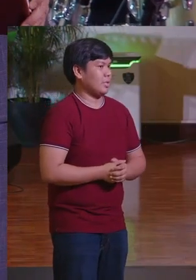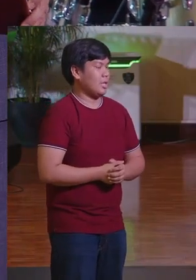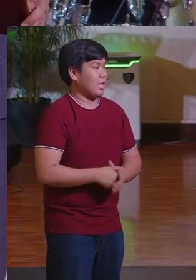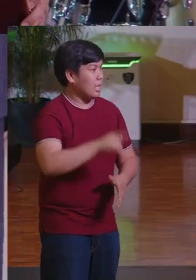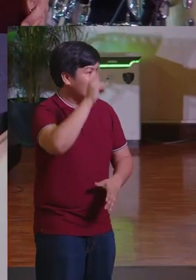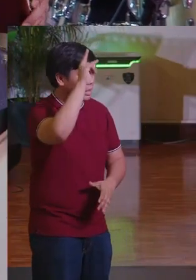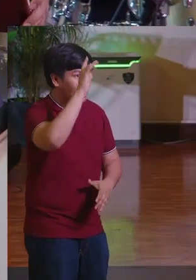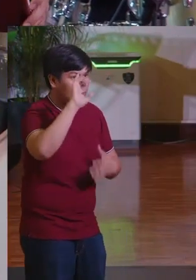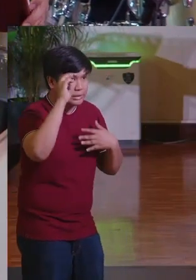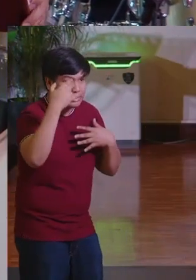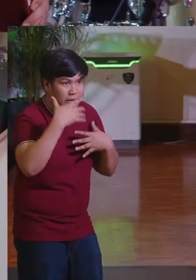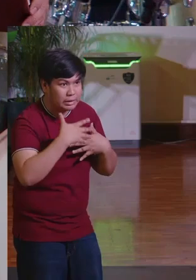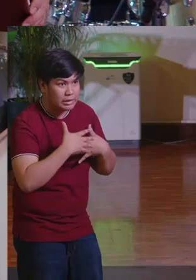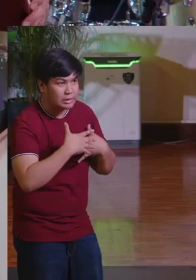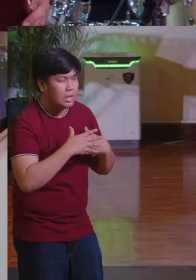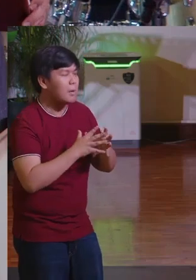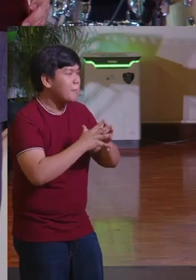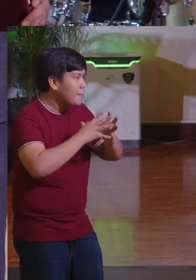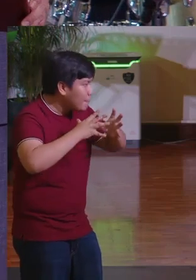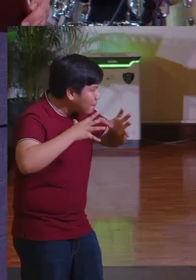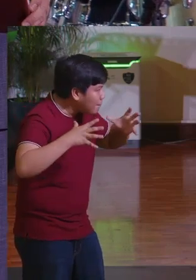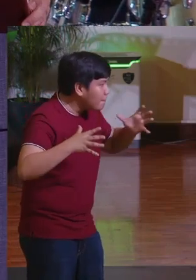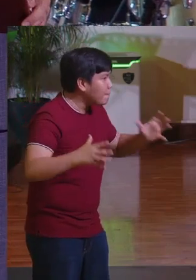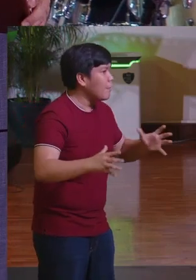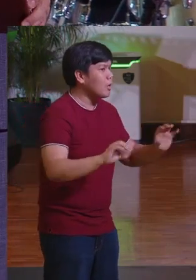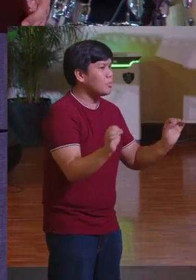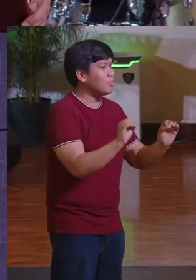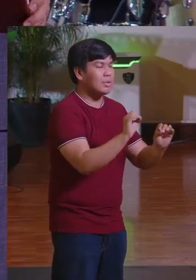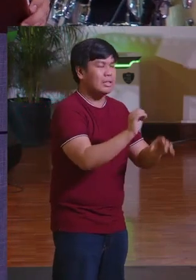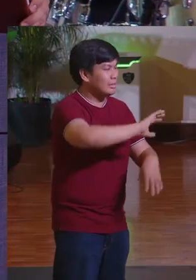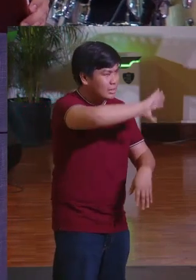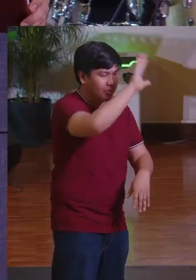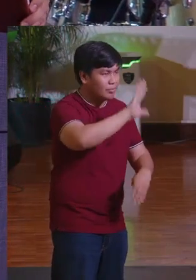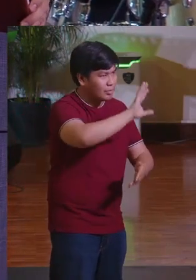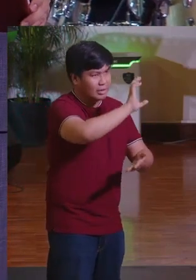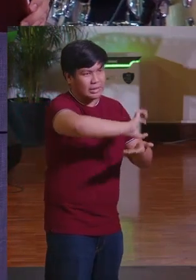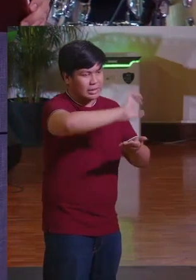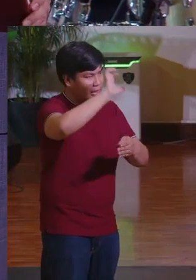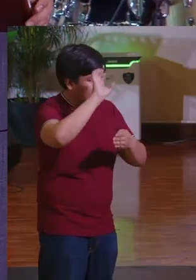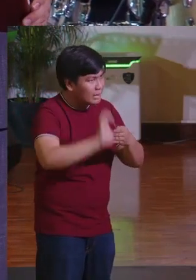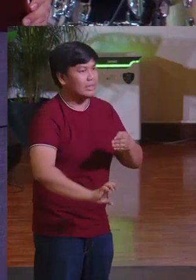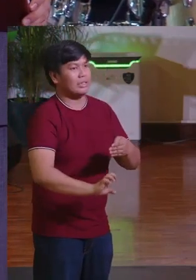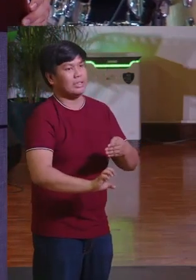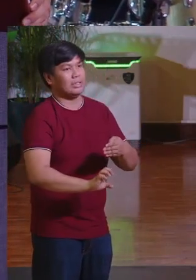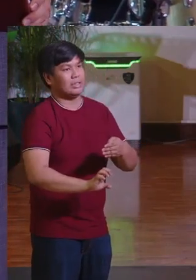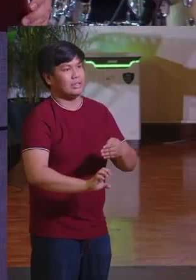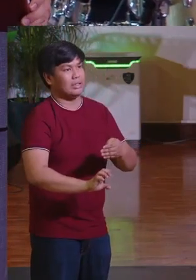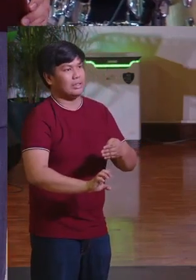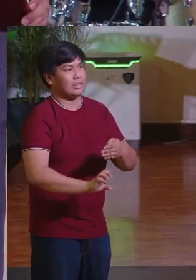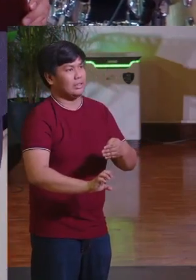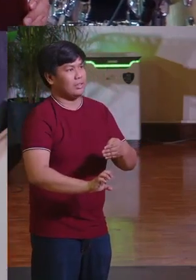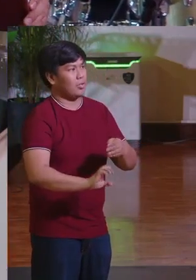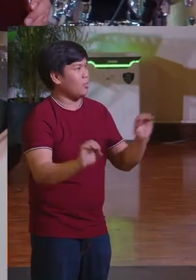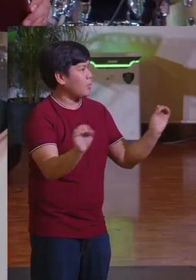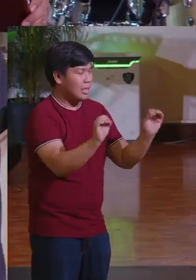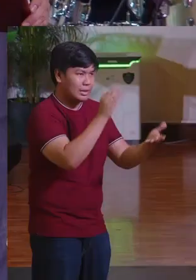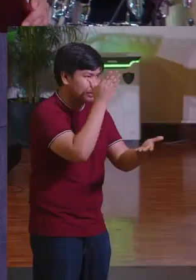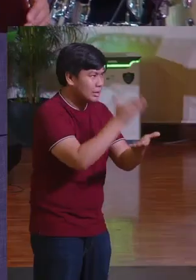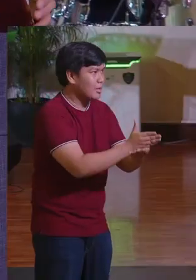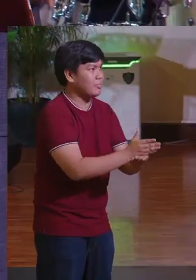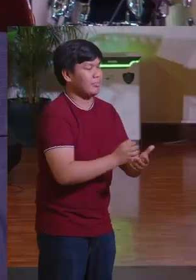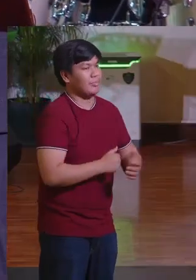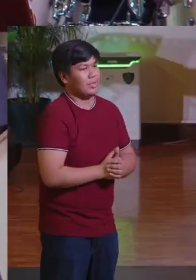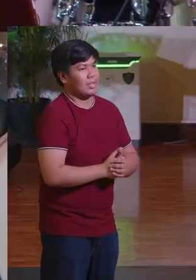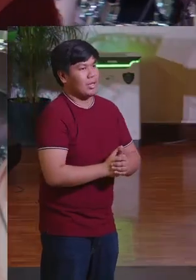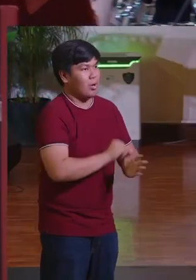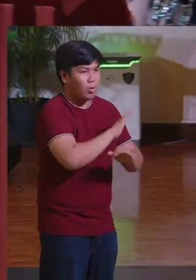Grabe po ang pagiging relentless ng grasya ng Diyos, who can turn our weaknesses, lahat po ng kahinaan natin,